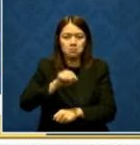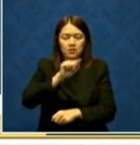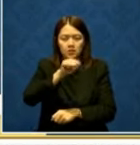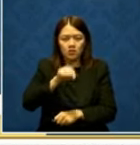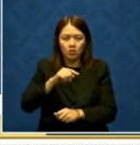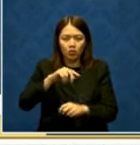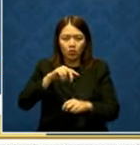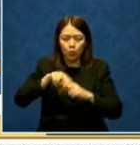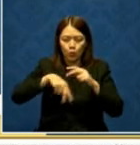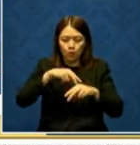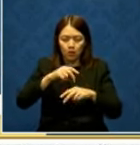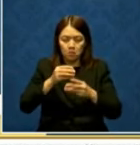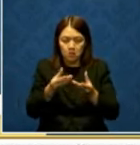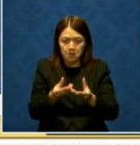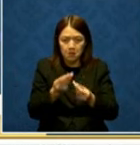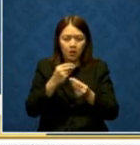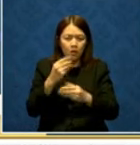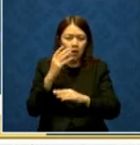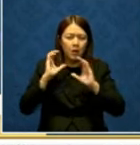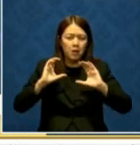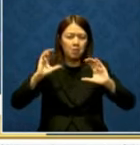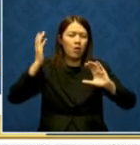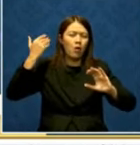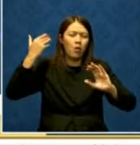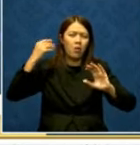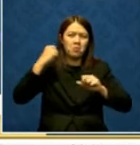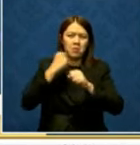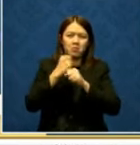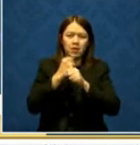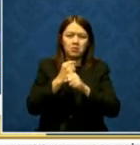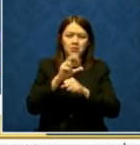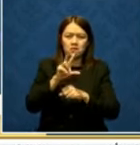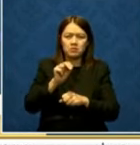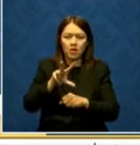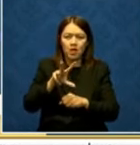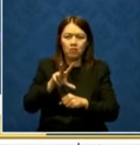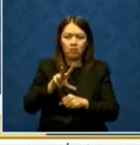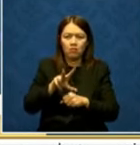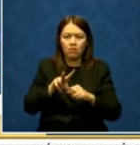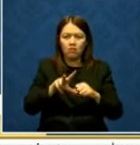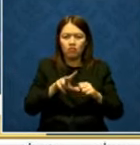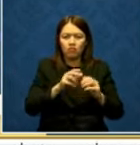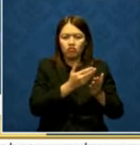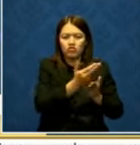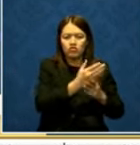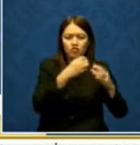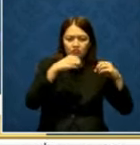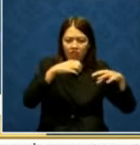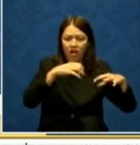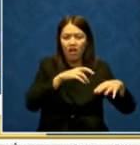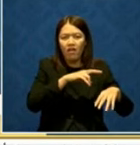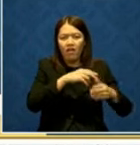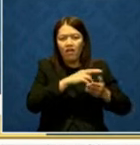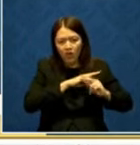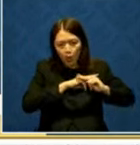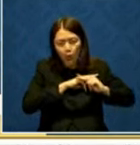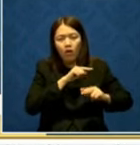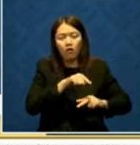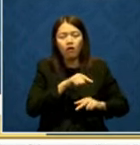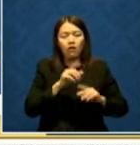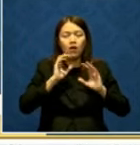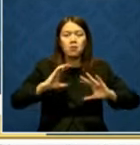ผู้ตรวจการแผ่นดินพบว่ารัฐบาลที่ผ่านมามีตัวเลขการผลิตอยู่ที่ 33ส่วนที่เหลือซื้อไฟฟ้าจากเอกชนเท่ากับว่า